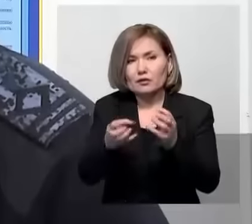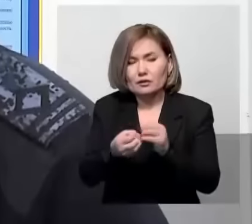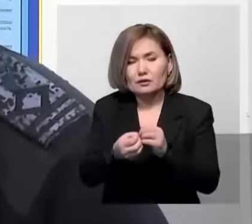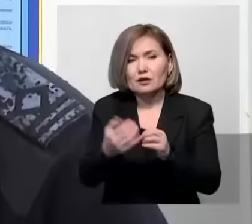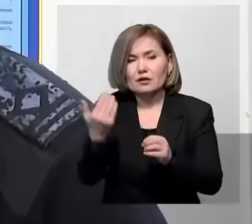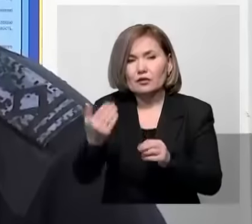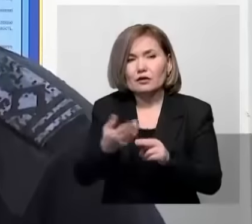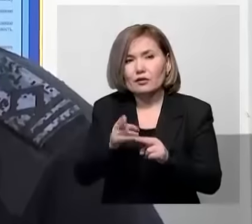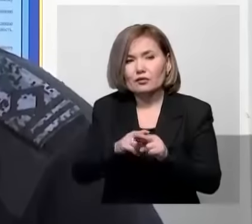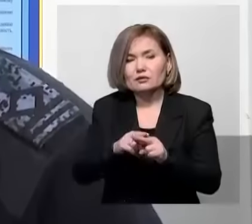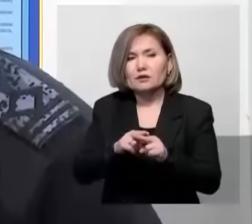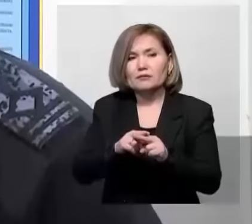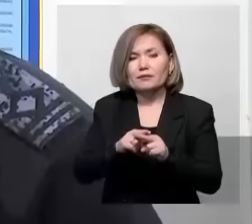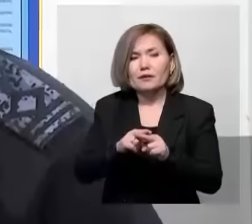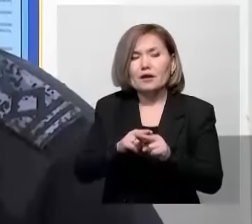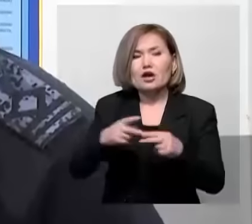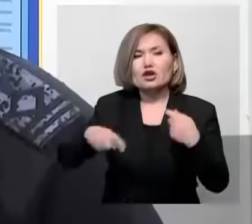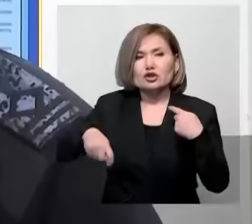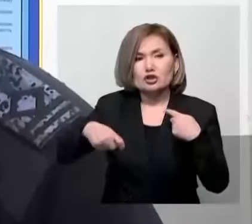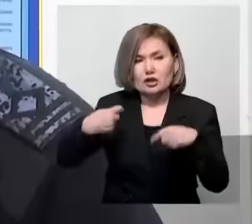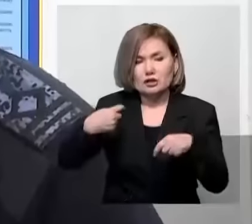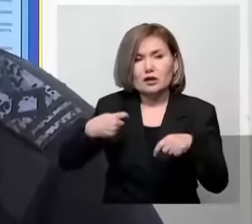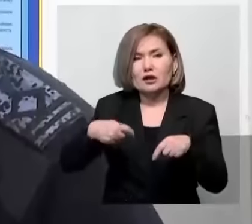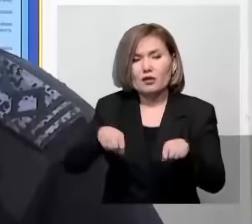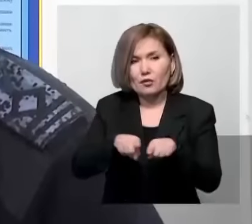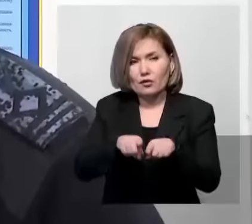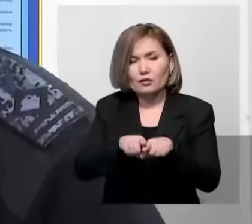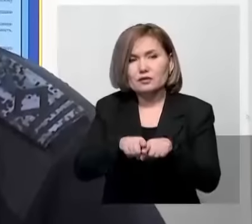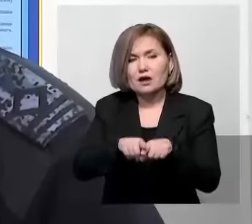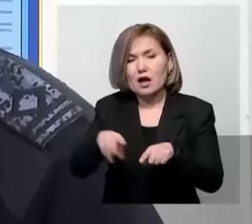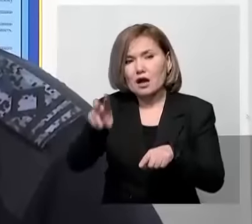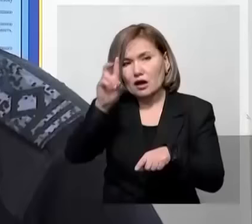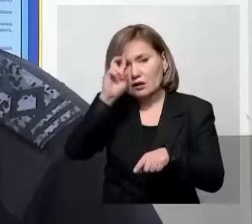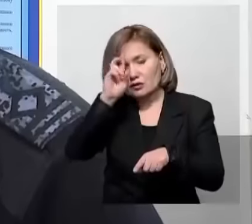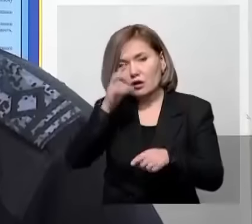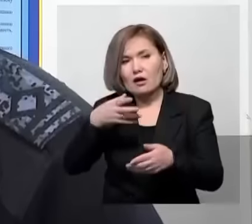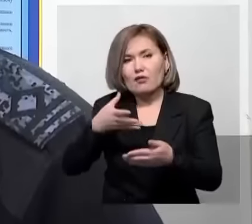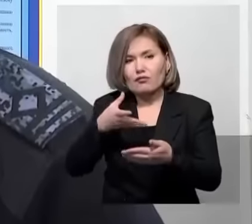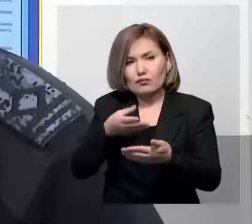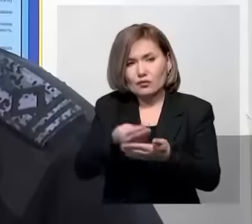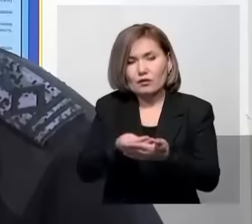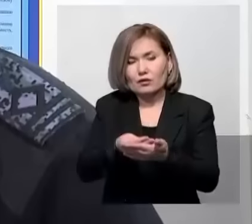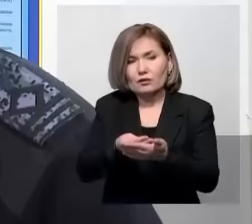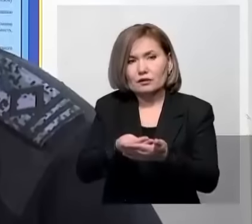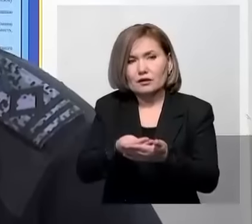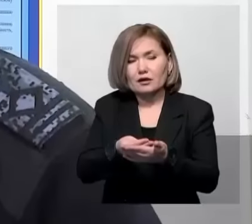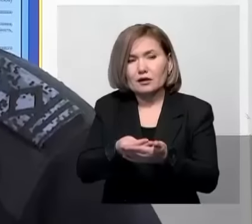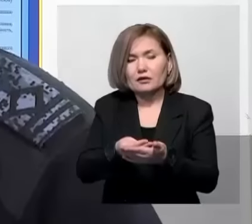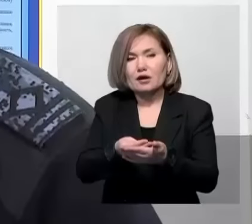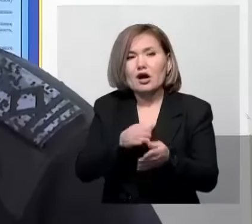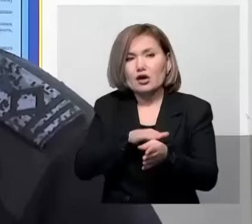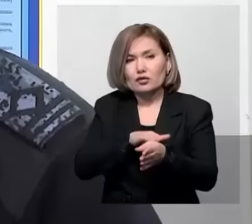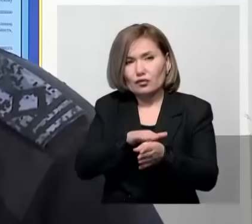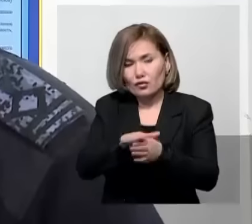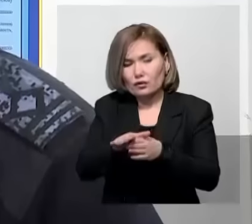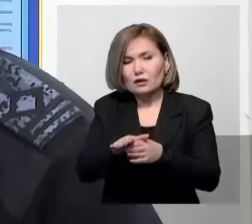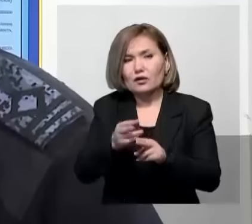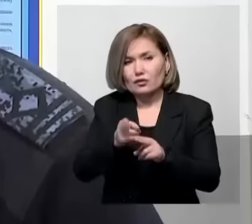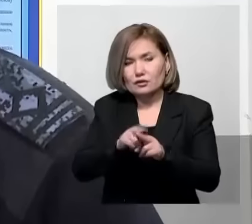инвестициялық салымдар кезіндегі шығындар бойынша өтелуге қаражат ағымдағы жылы толықтай